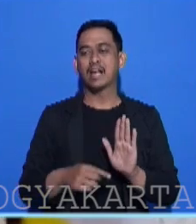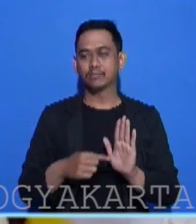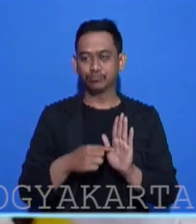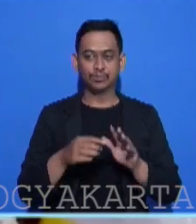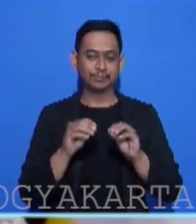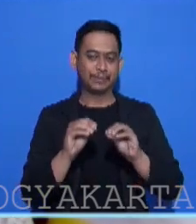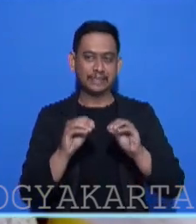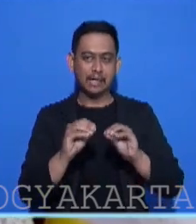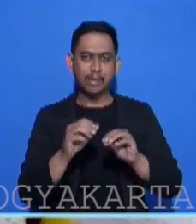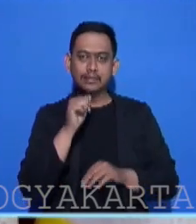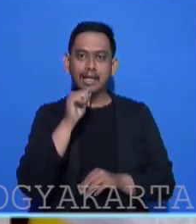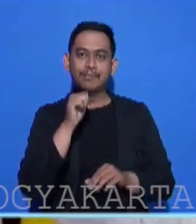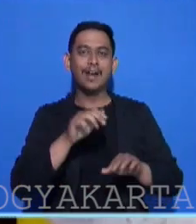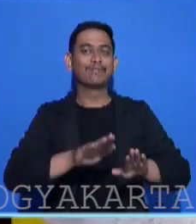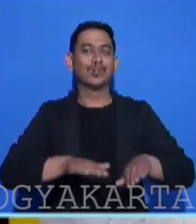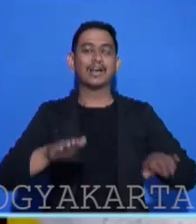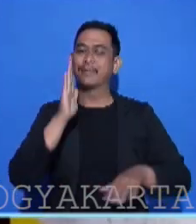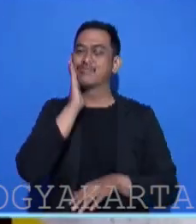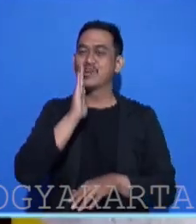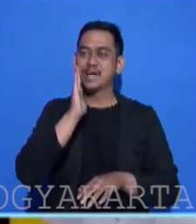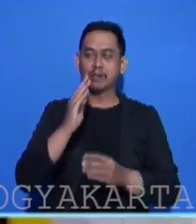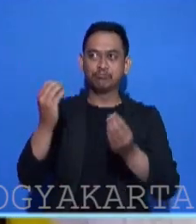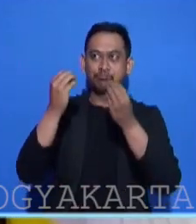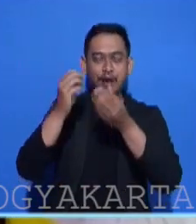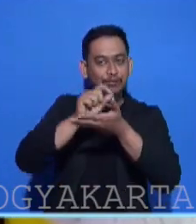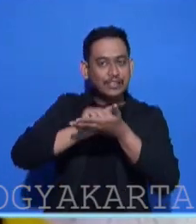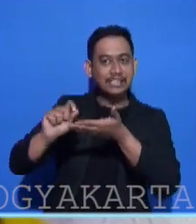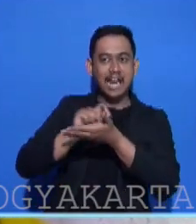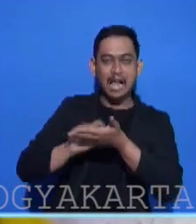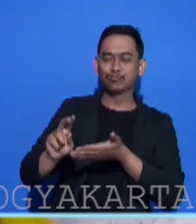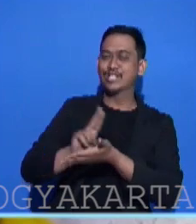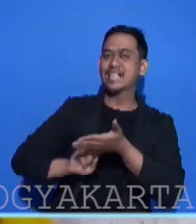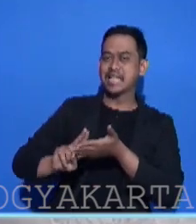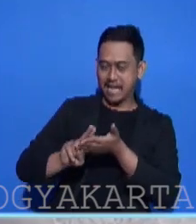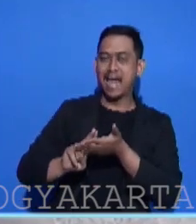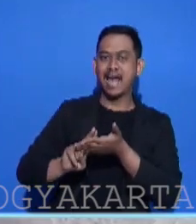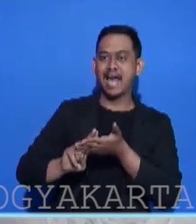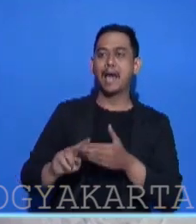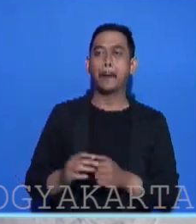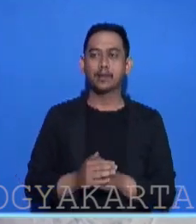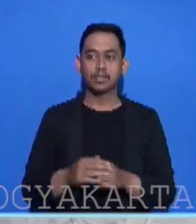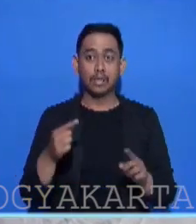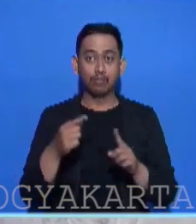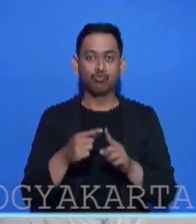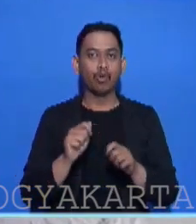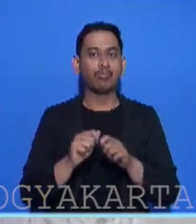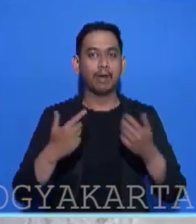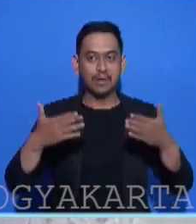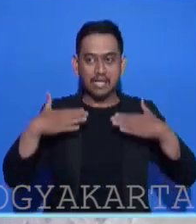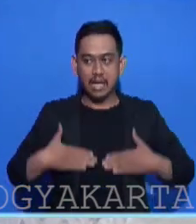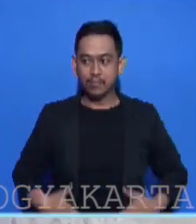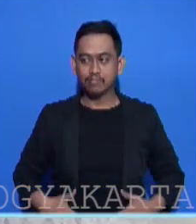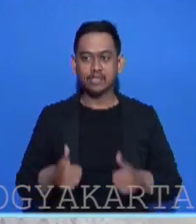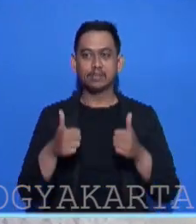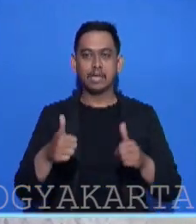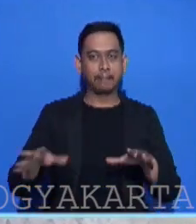mengedukasi anak-anak milenial sekolah kampus dalam kostum berkebaya. Karena kebaya adalah bagian